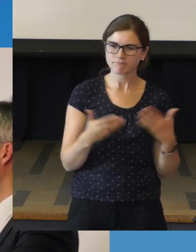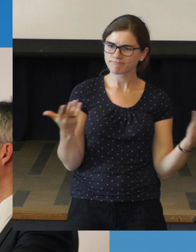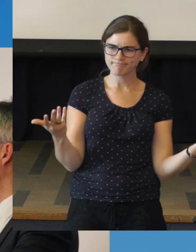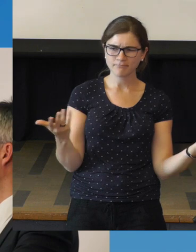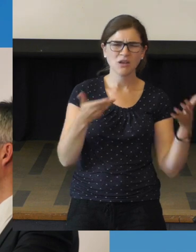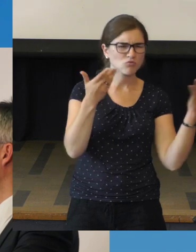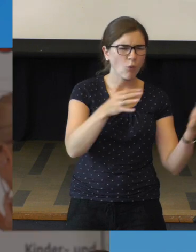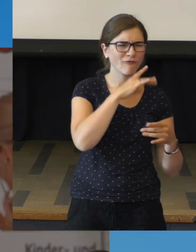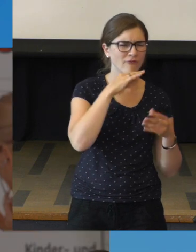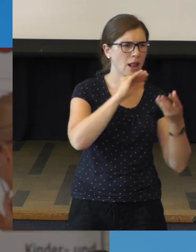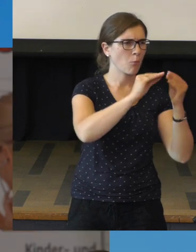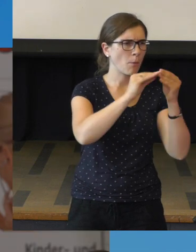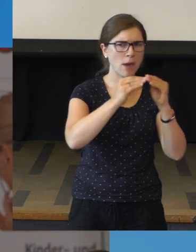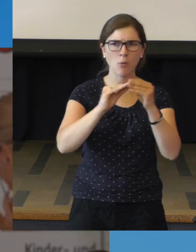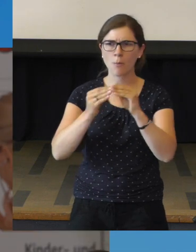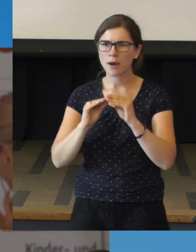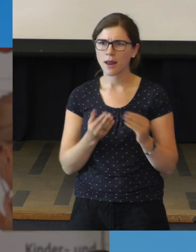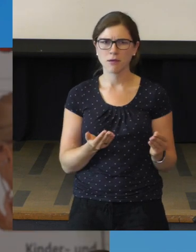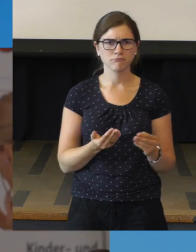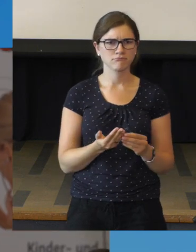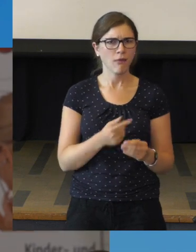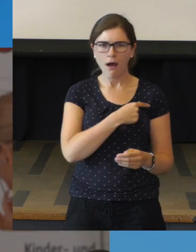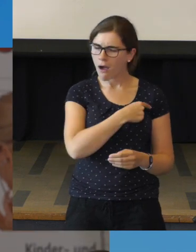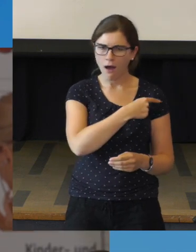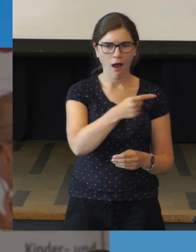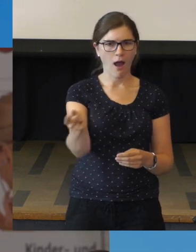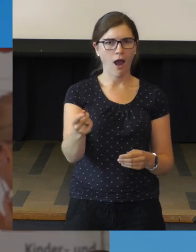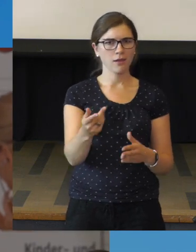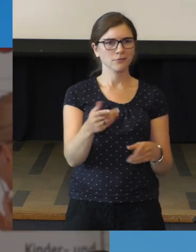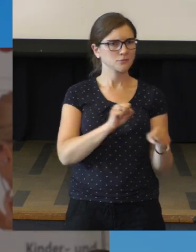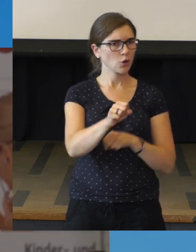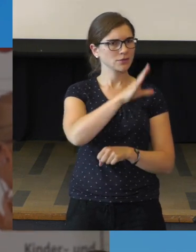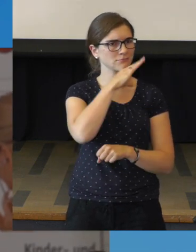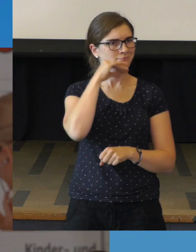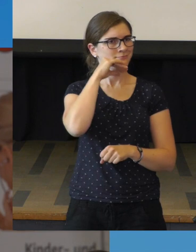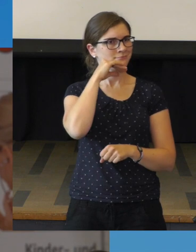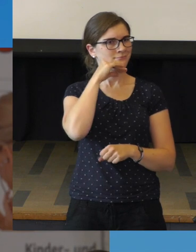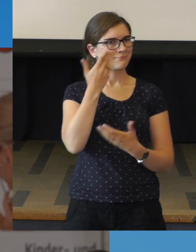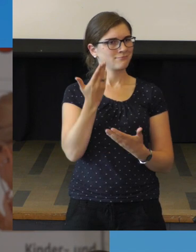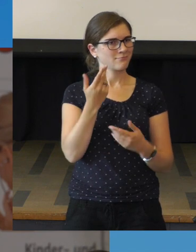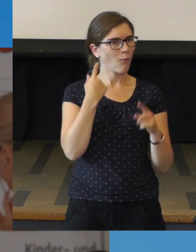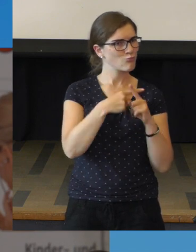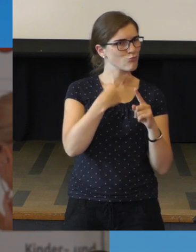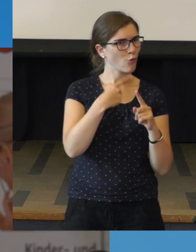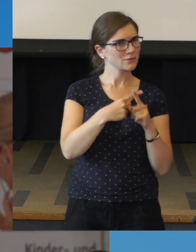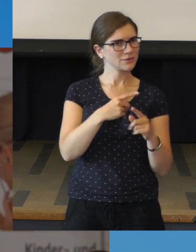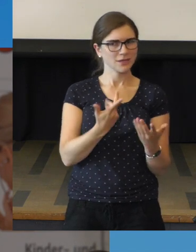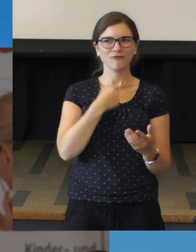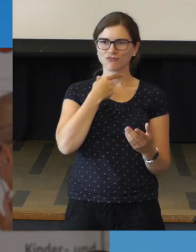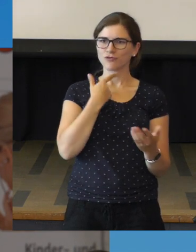allen Problemen waren alle sehr, sehr munter dabei und positiv